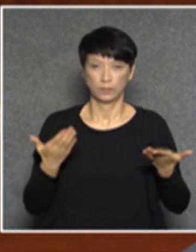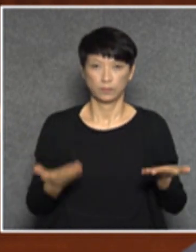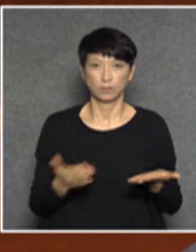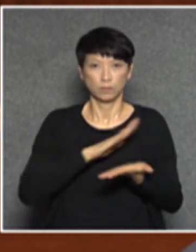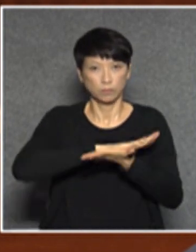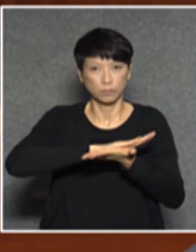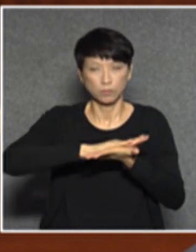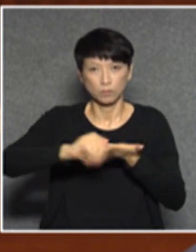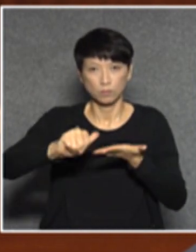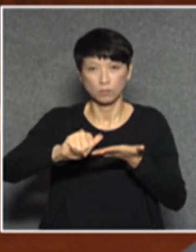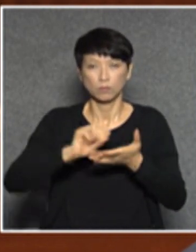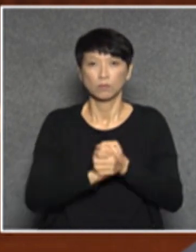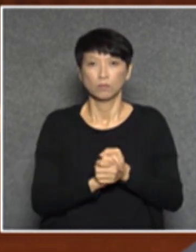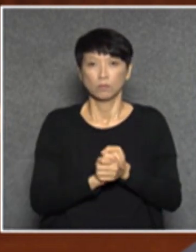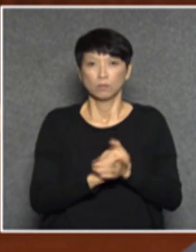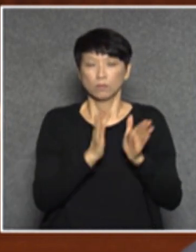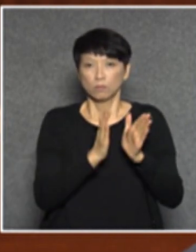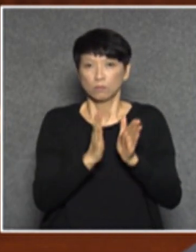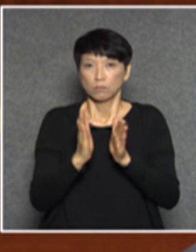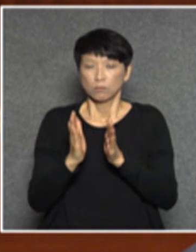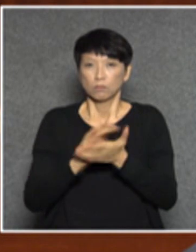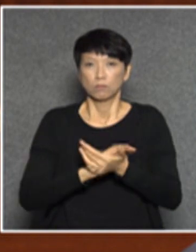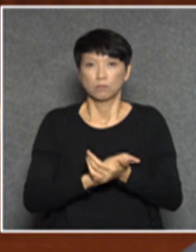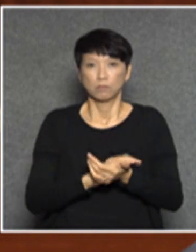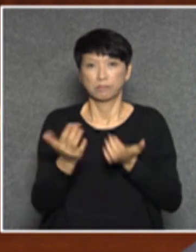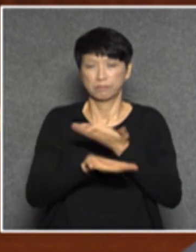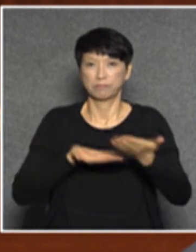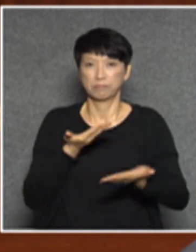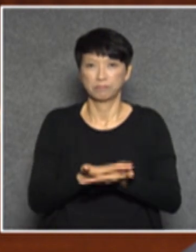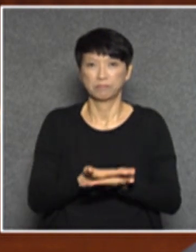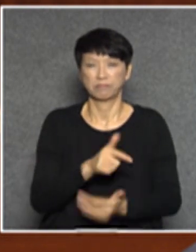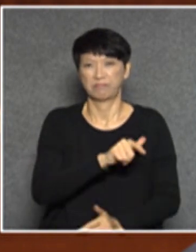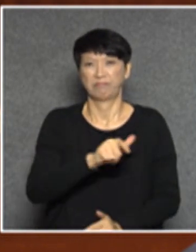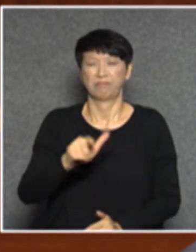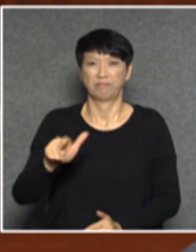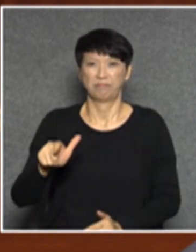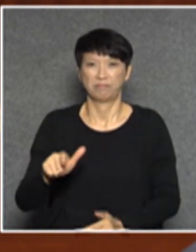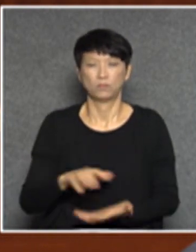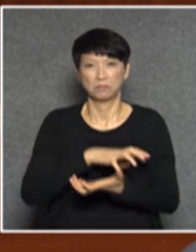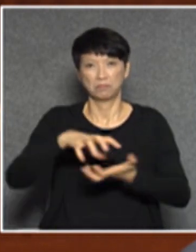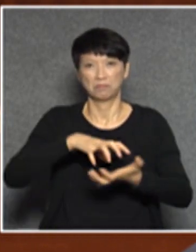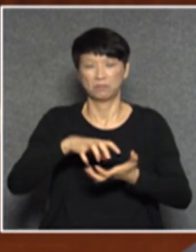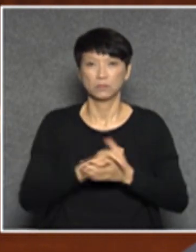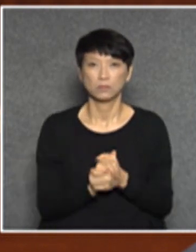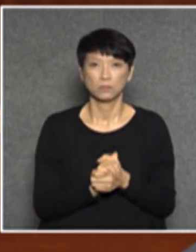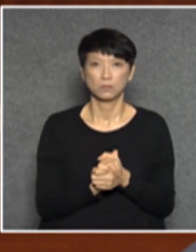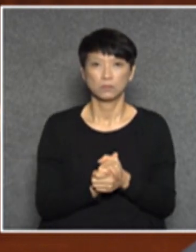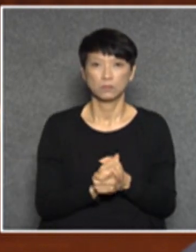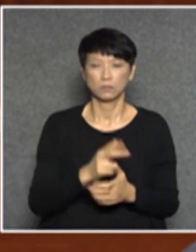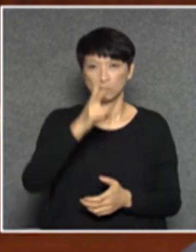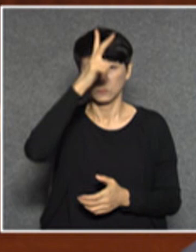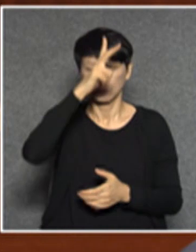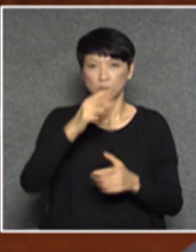同埋整潔嘅問題上咧，係出現固態復萌嘅情況。唔少嘅政府公廁